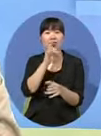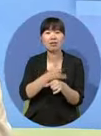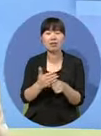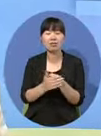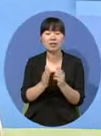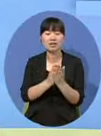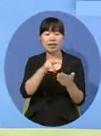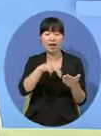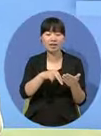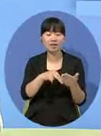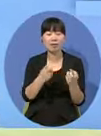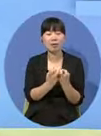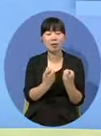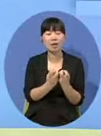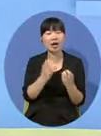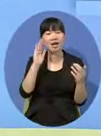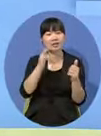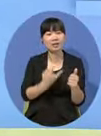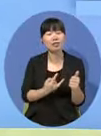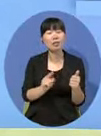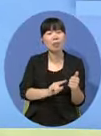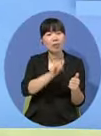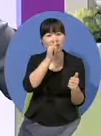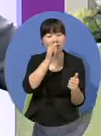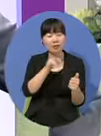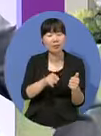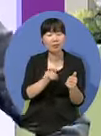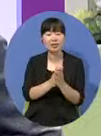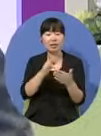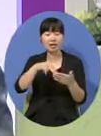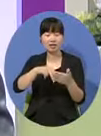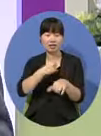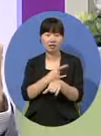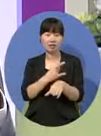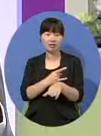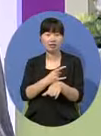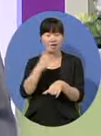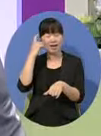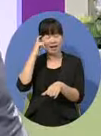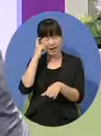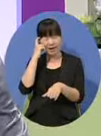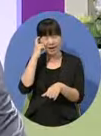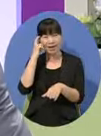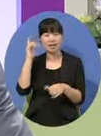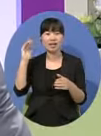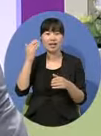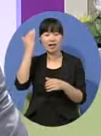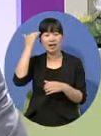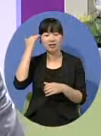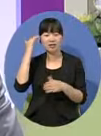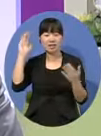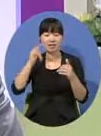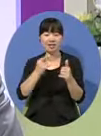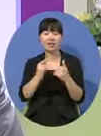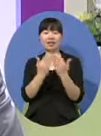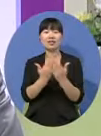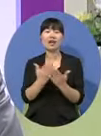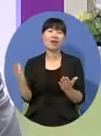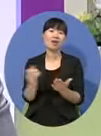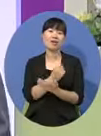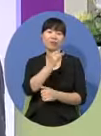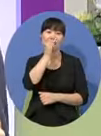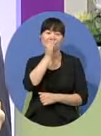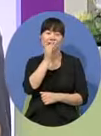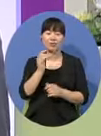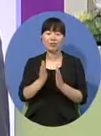읽기 요령 학생들한테 어떤 게 있을까요? 그래서 네. 독서를 해야 된다는 그 강박관념이 학생 대한민국 학생 다들 가지고 있죠. 맞아요.